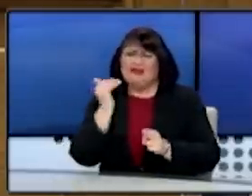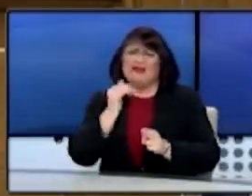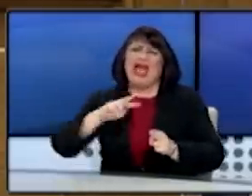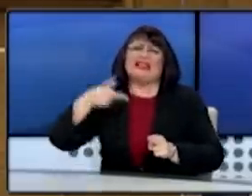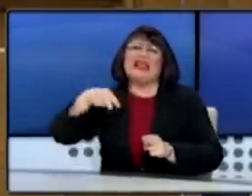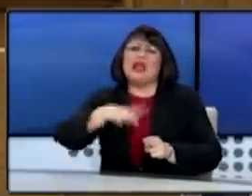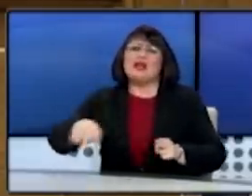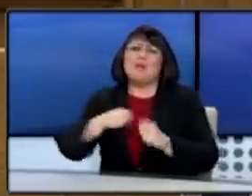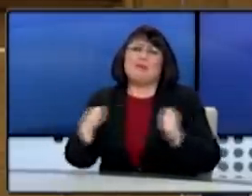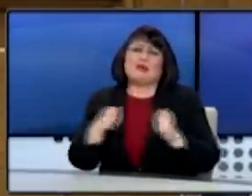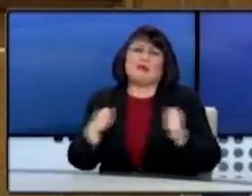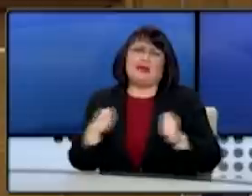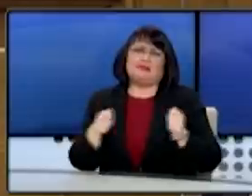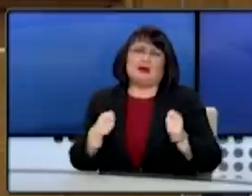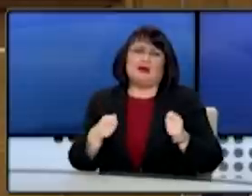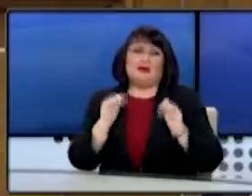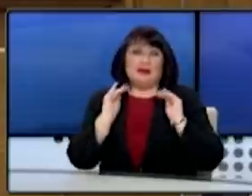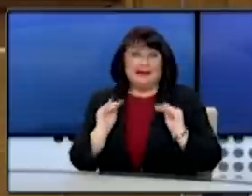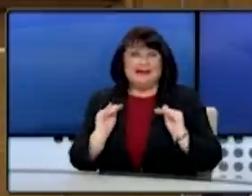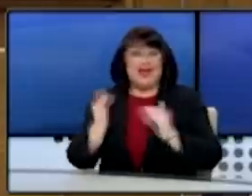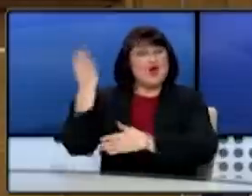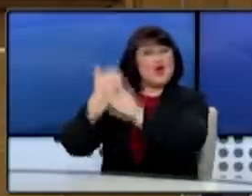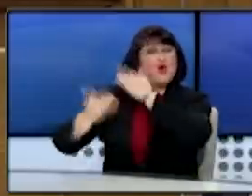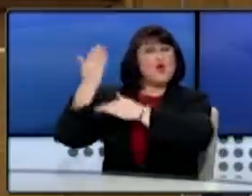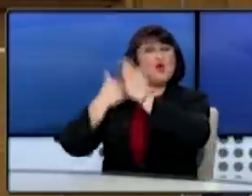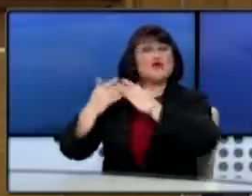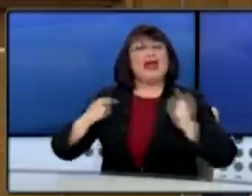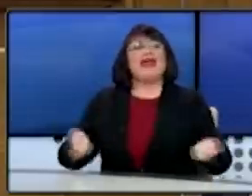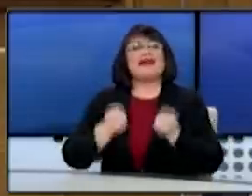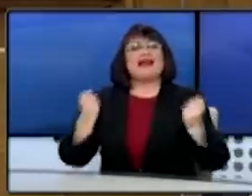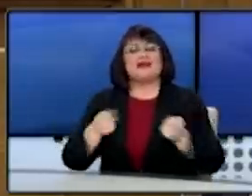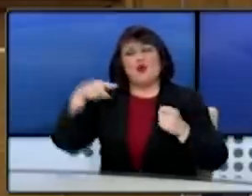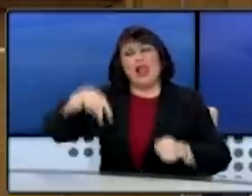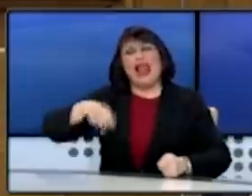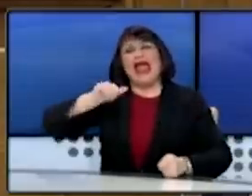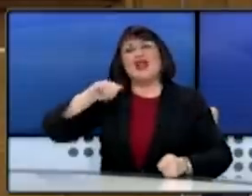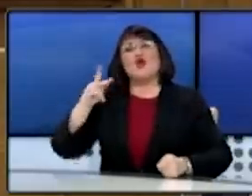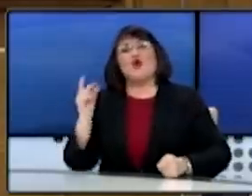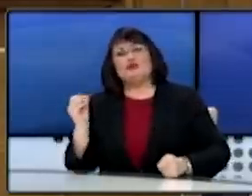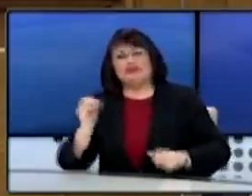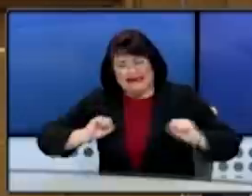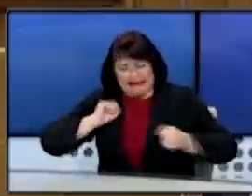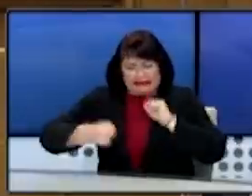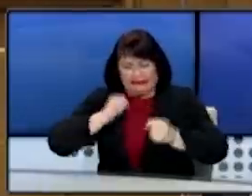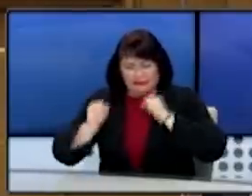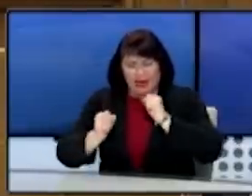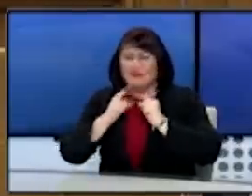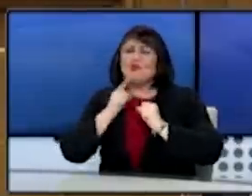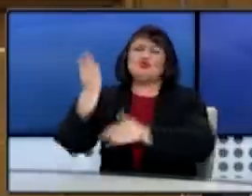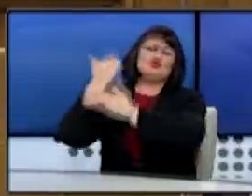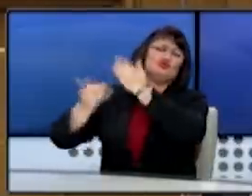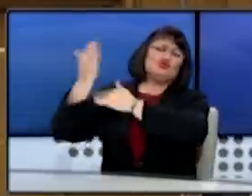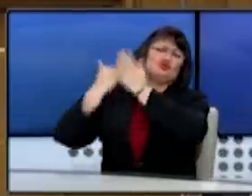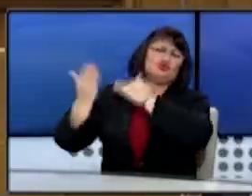το χειρότερο, κατάφερε να φέρει χρόνια πίσω το εργατικό, το λαϊκό κίνημα να ευνουχίσει,